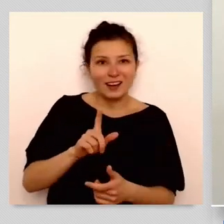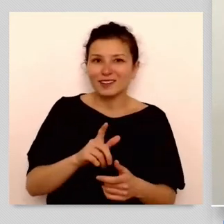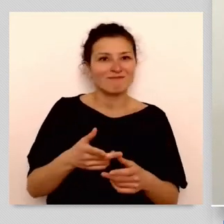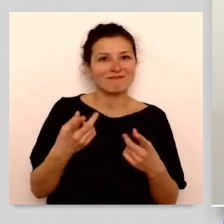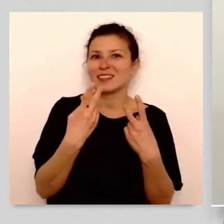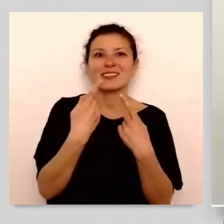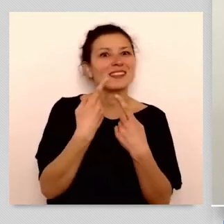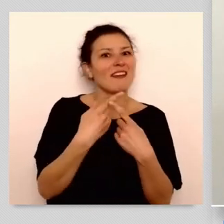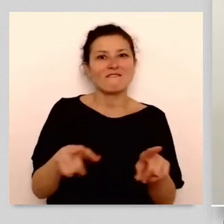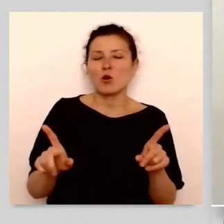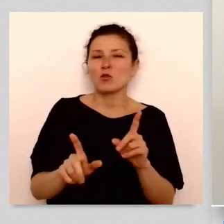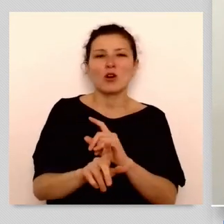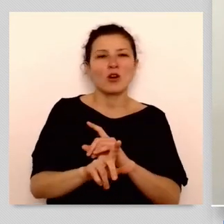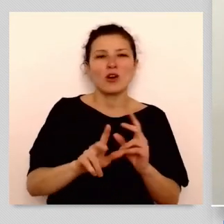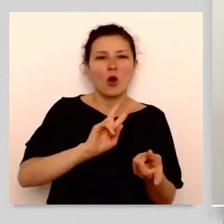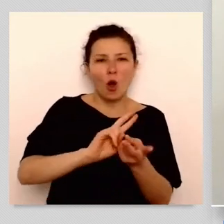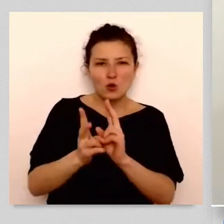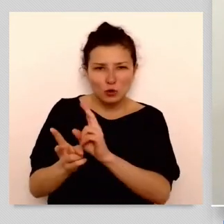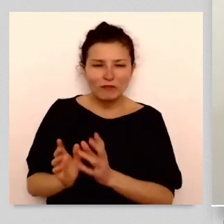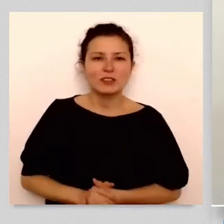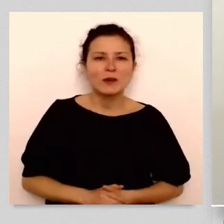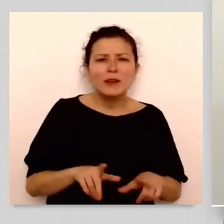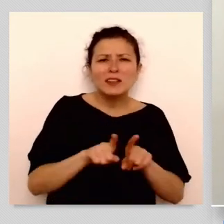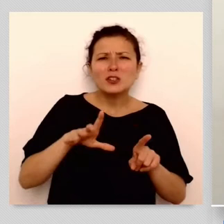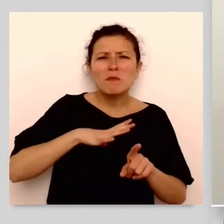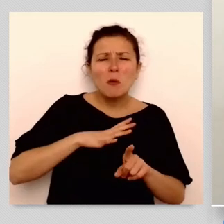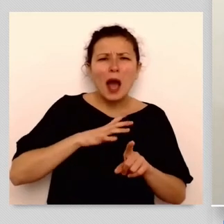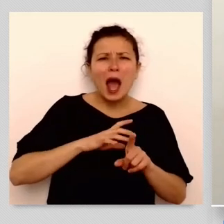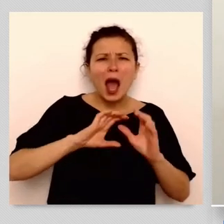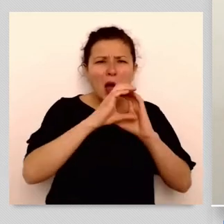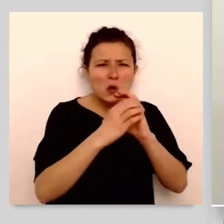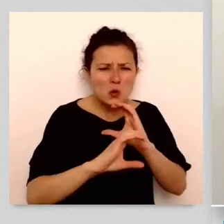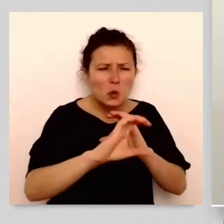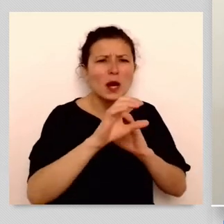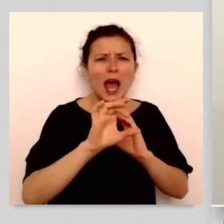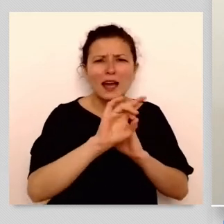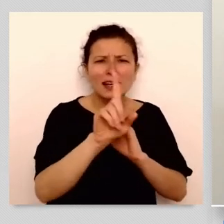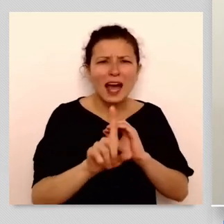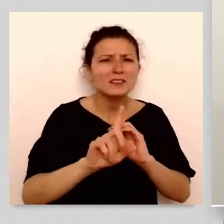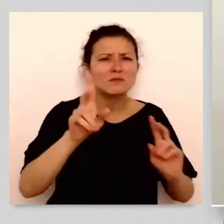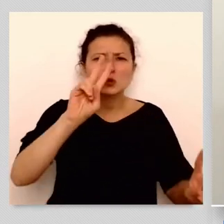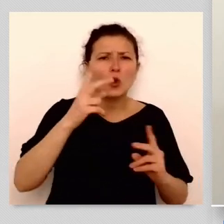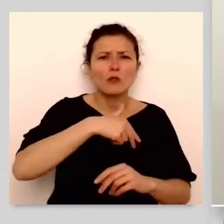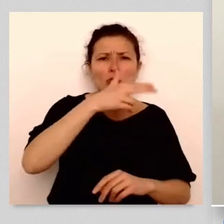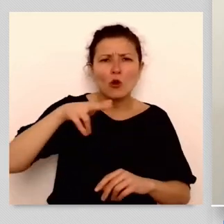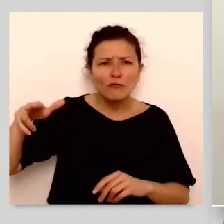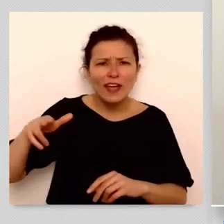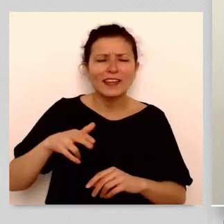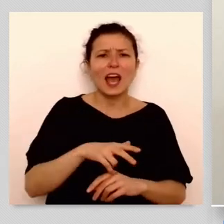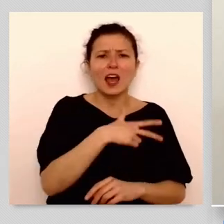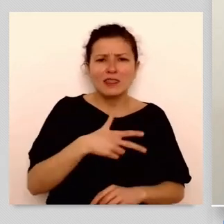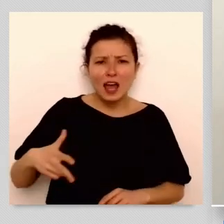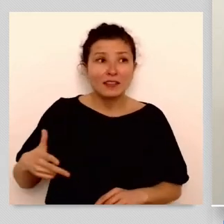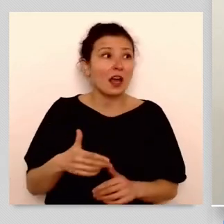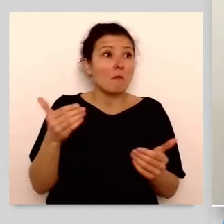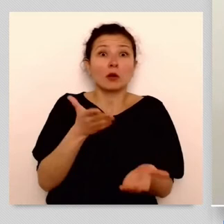Była również wynegocjowana rura gazowa z Norwegii i z Danii. Mogliśmy od kilkunastu